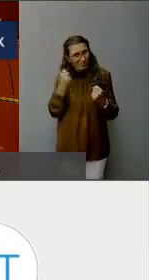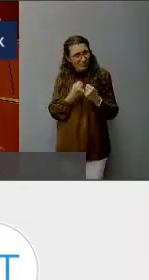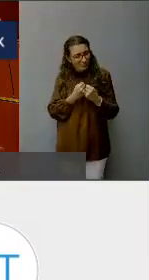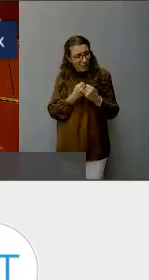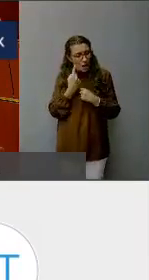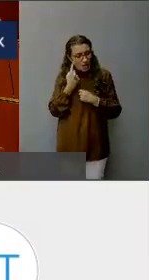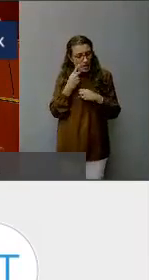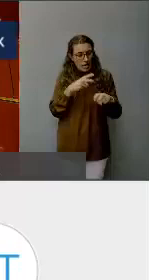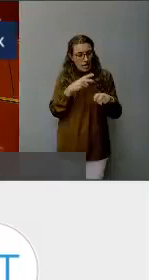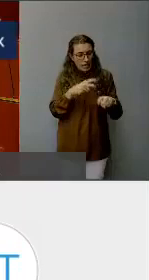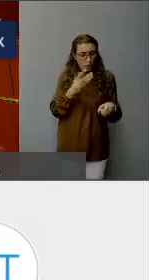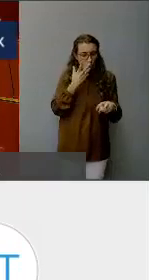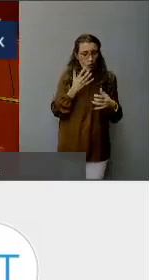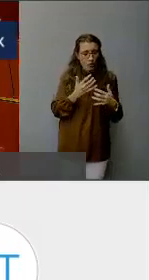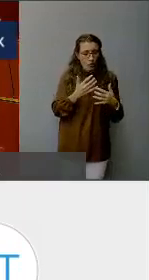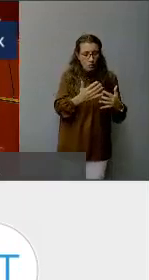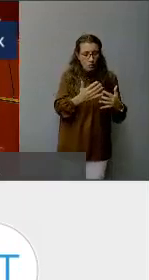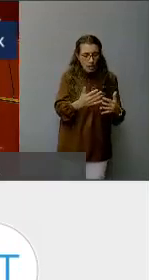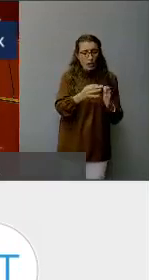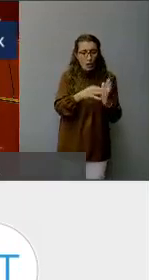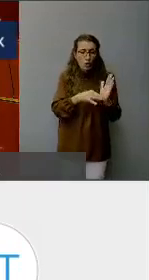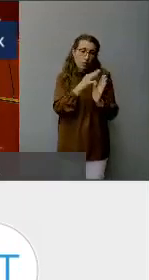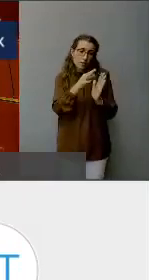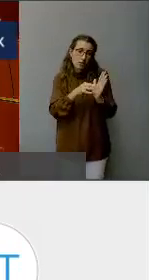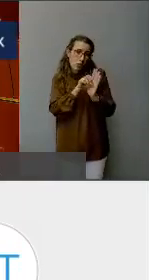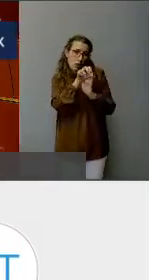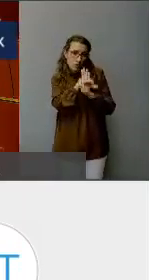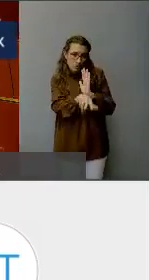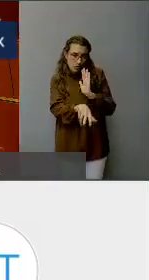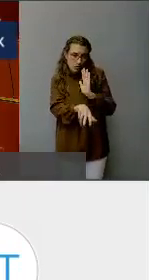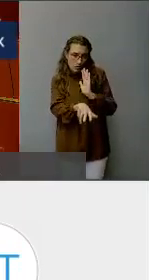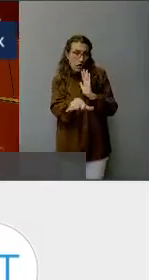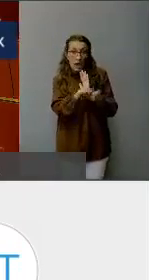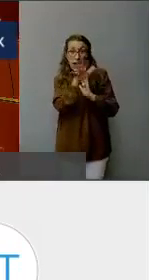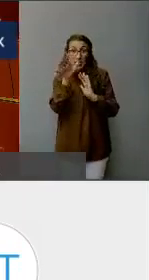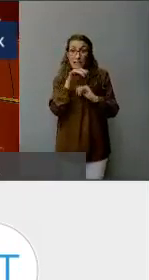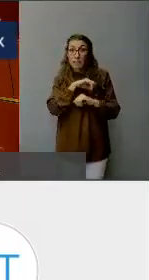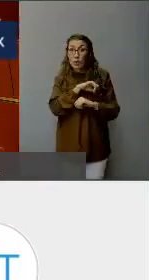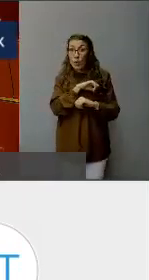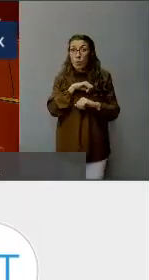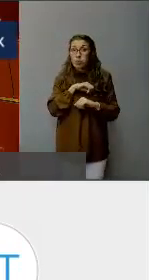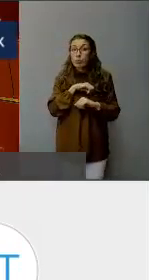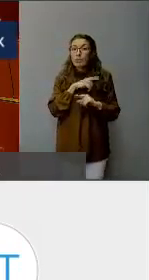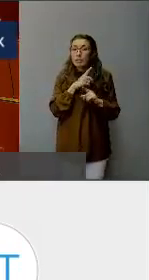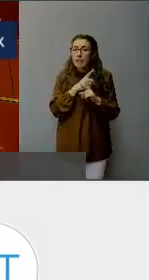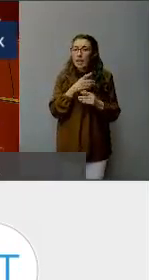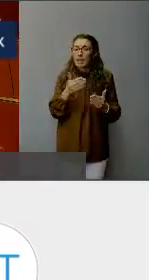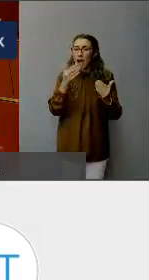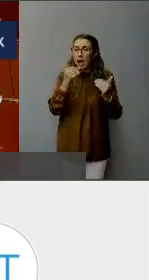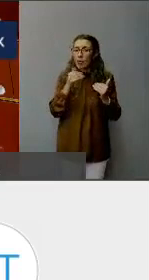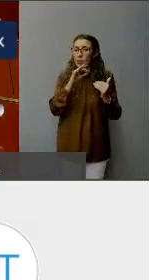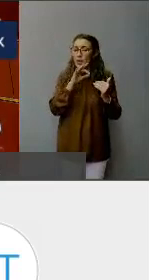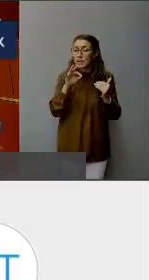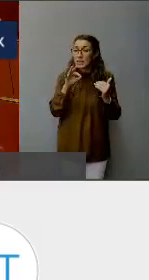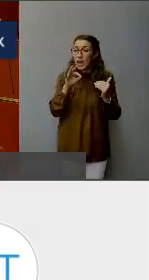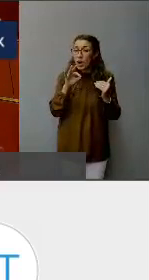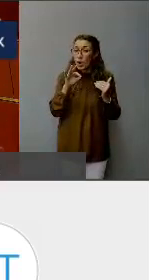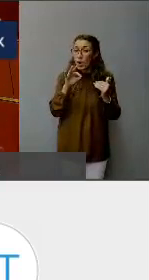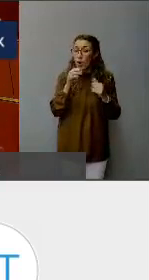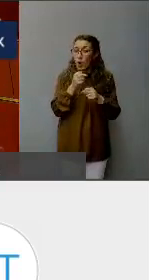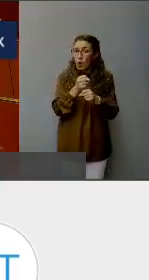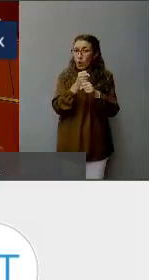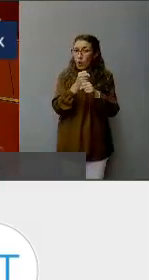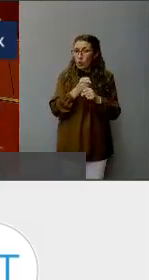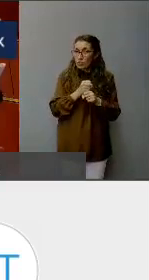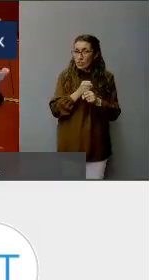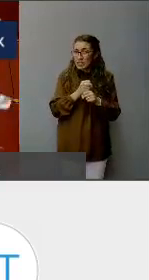molti modi di farlo e negli ordini del giorno lo diciamo per esempio il comune acquista o prende in concessione come oneri